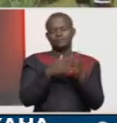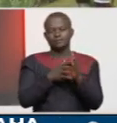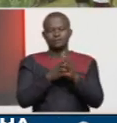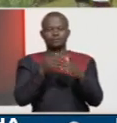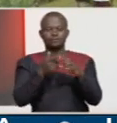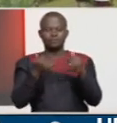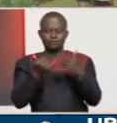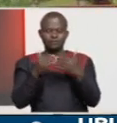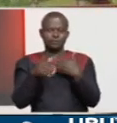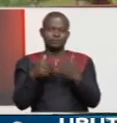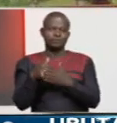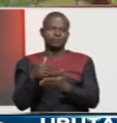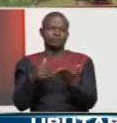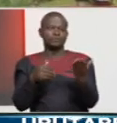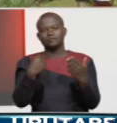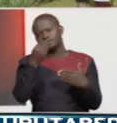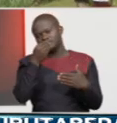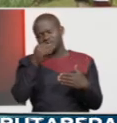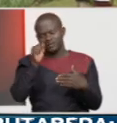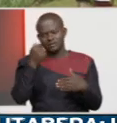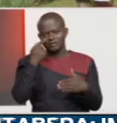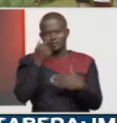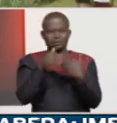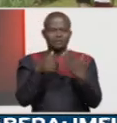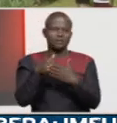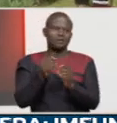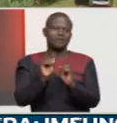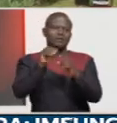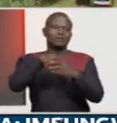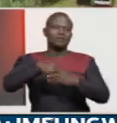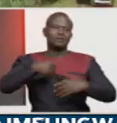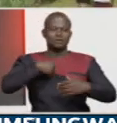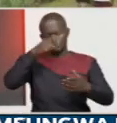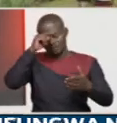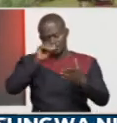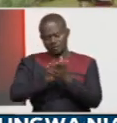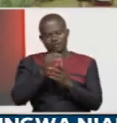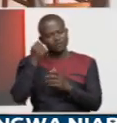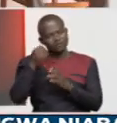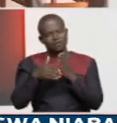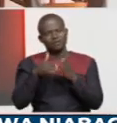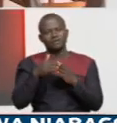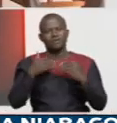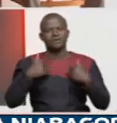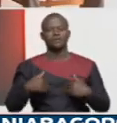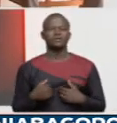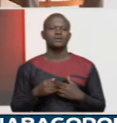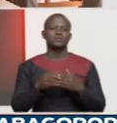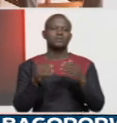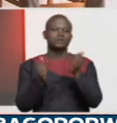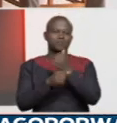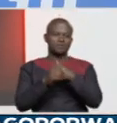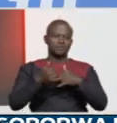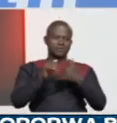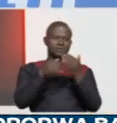ngubu cyo kurya kibashe kuboneka uzajye muri sport urumva ufite icyizere urumva kuri kubaka umubiri. Umuyobozi wungirije w'ishyirahamwe